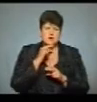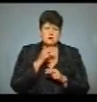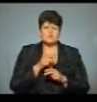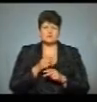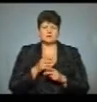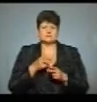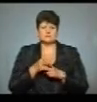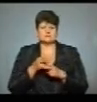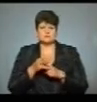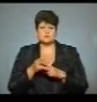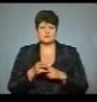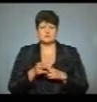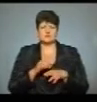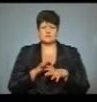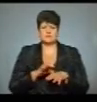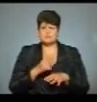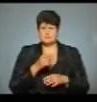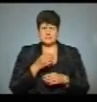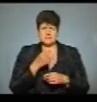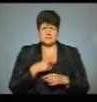членам комісії, вів себе не дуже коректно.